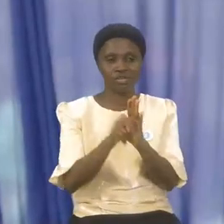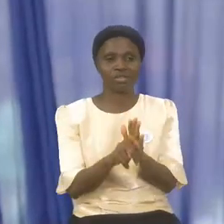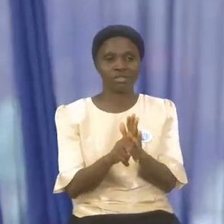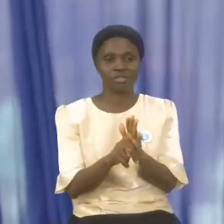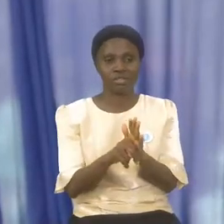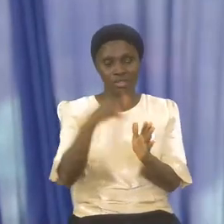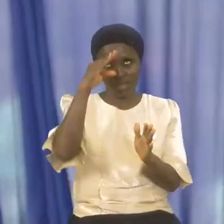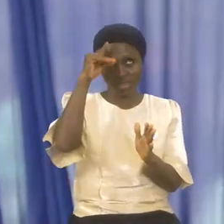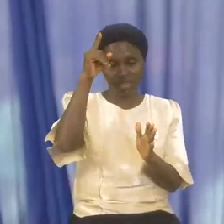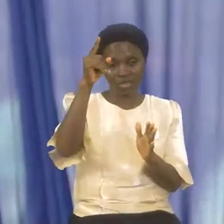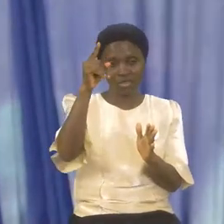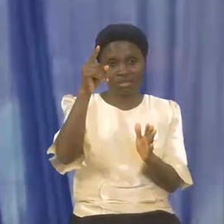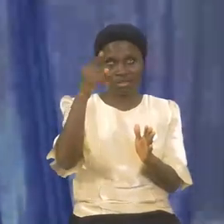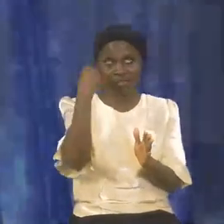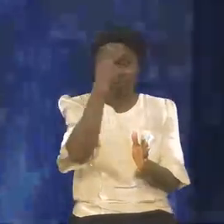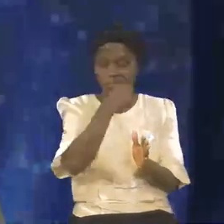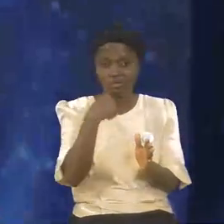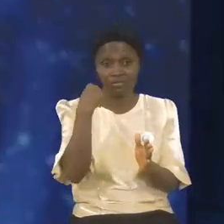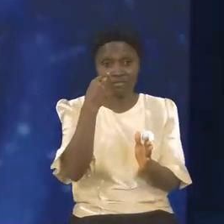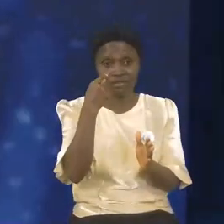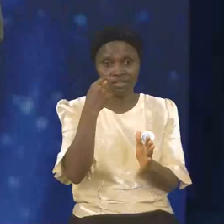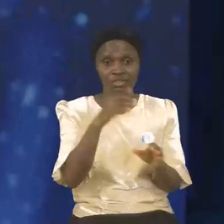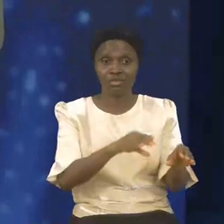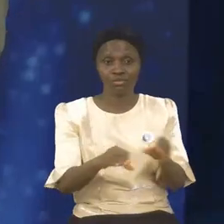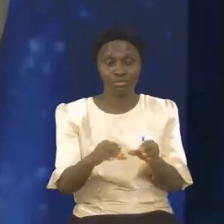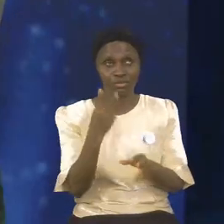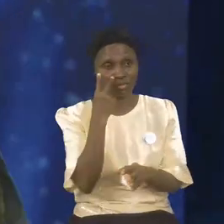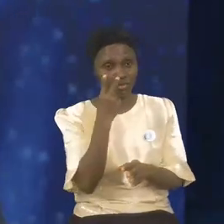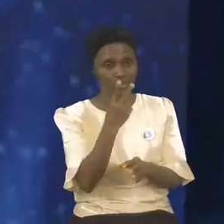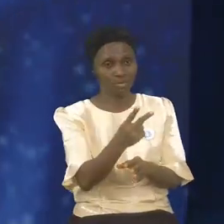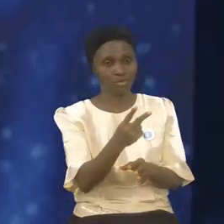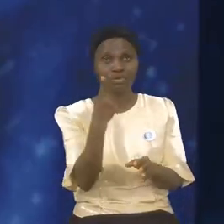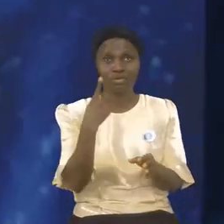est juste il aime la justice